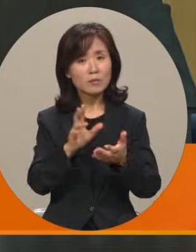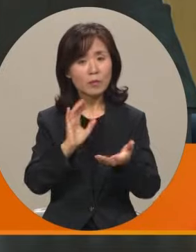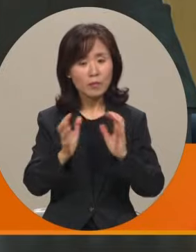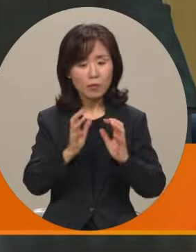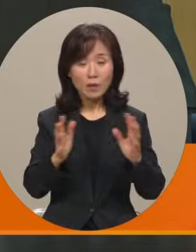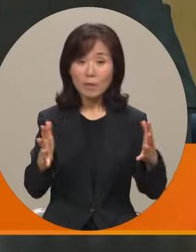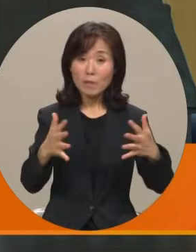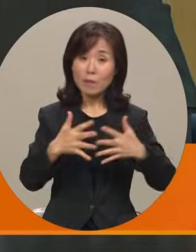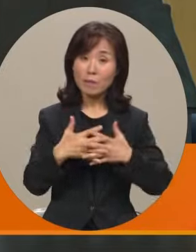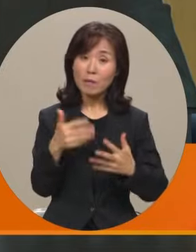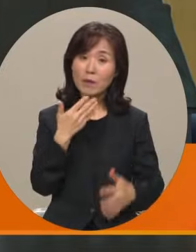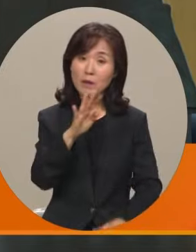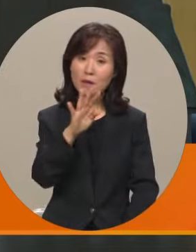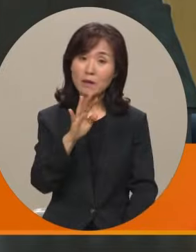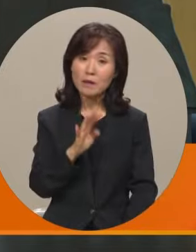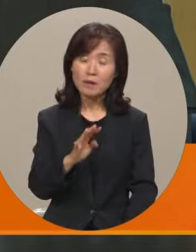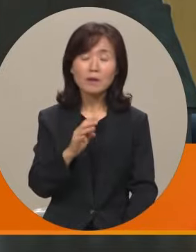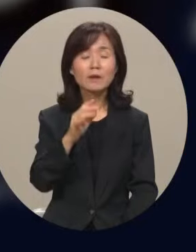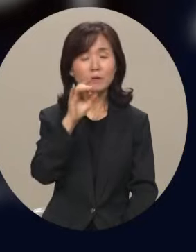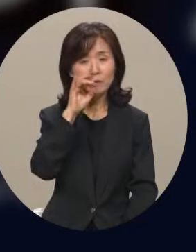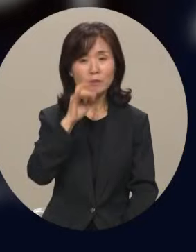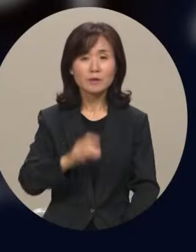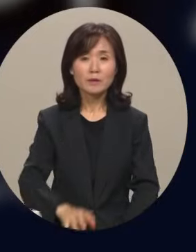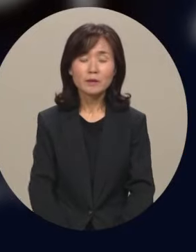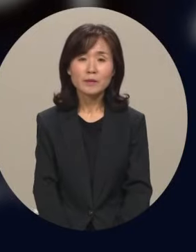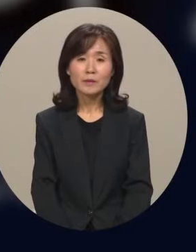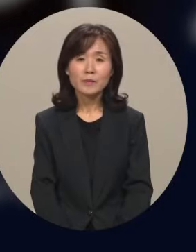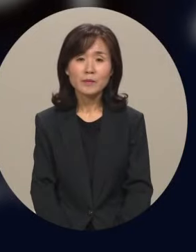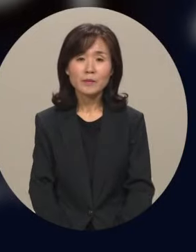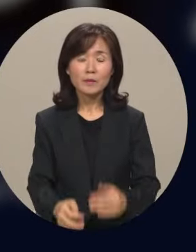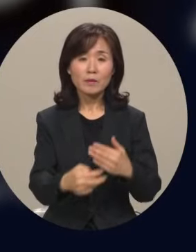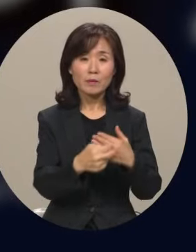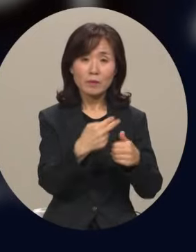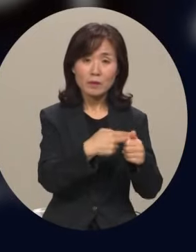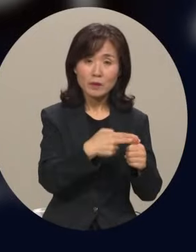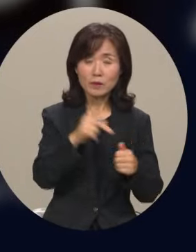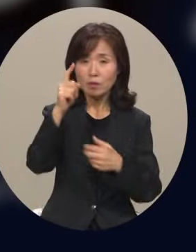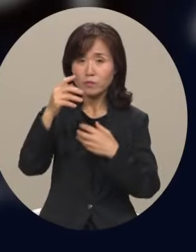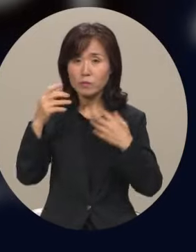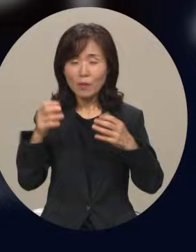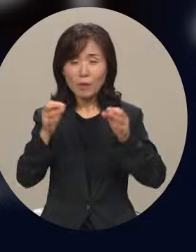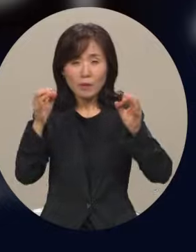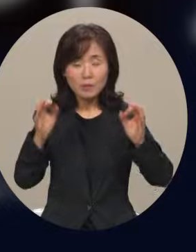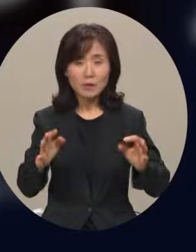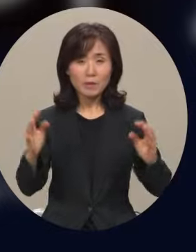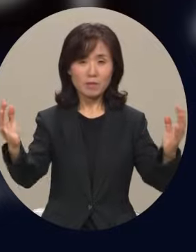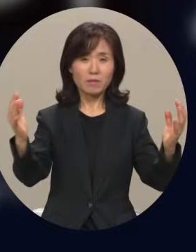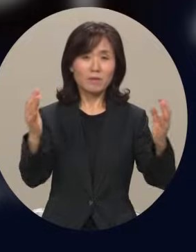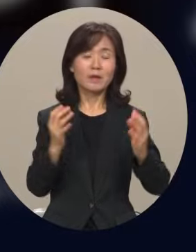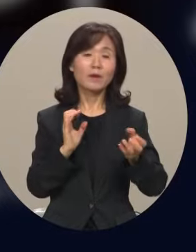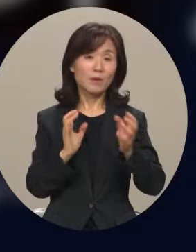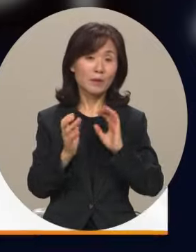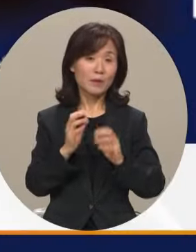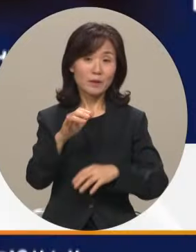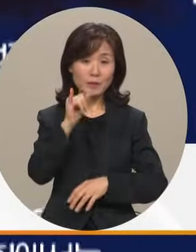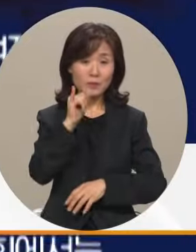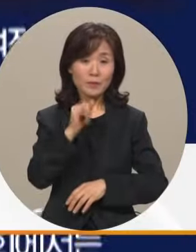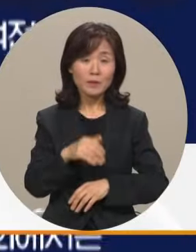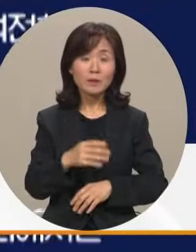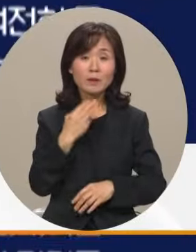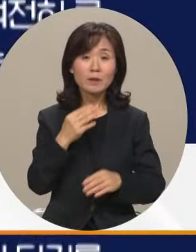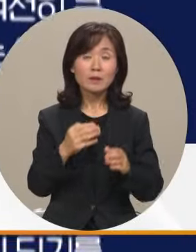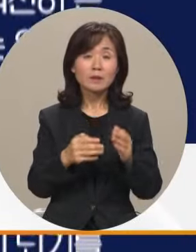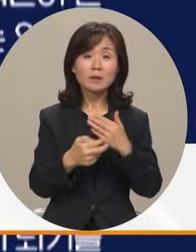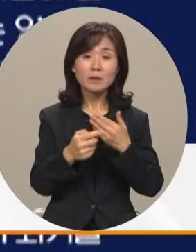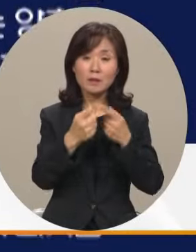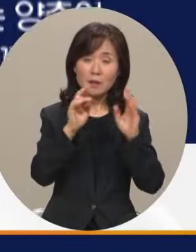송성환 기자입니다 의료계와 정부가 모처럼 대화회 장에 나섭니다 서울의대 교수